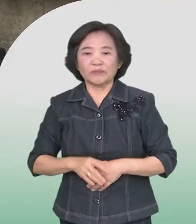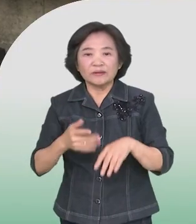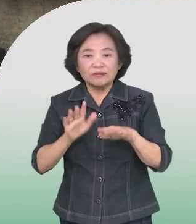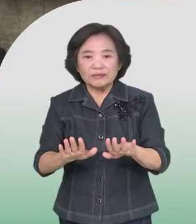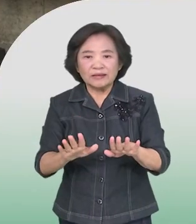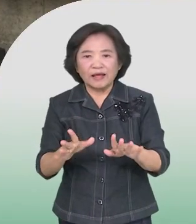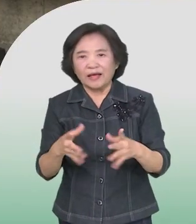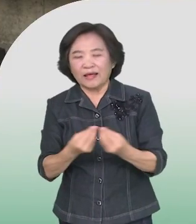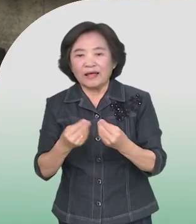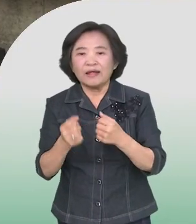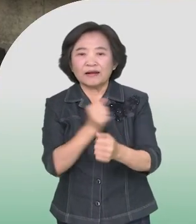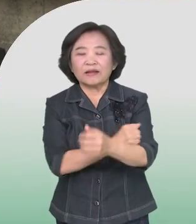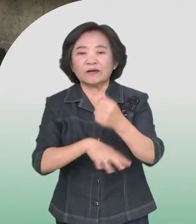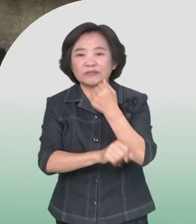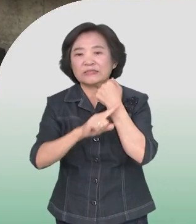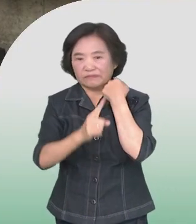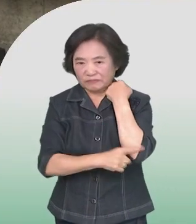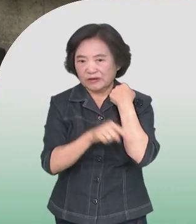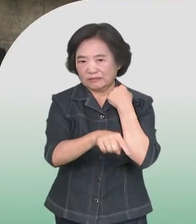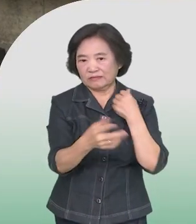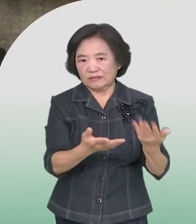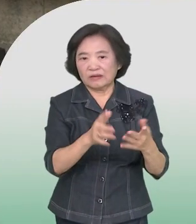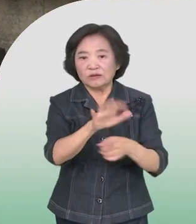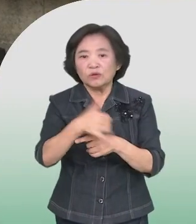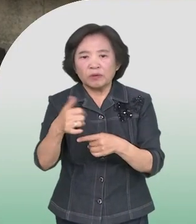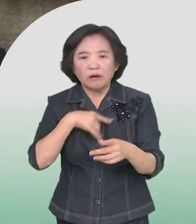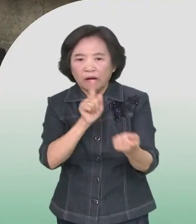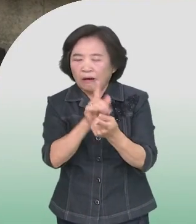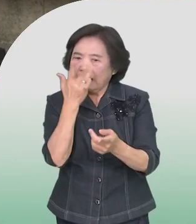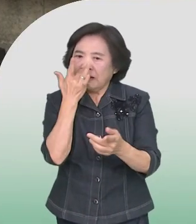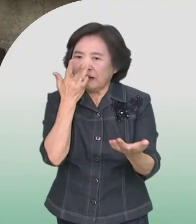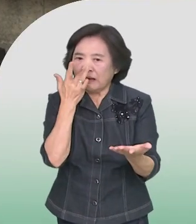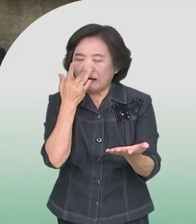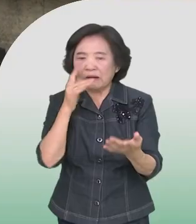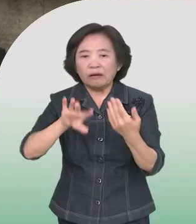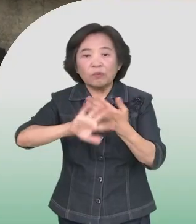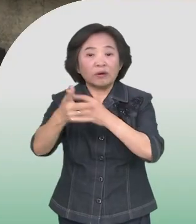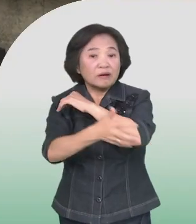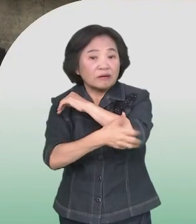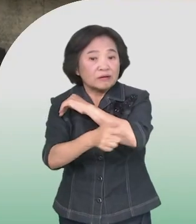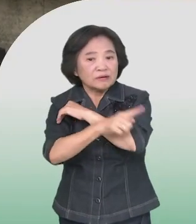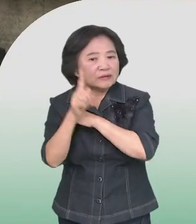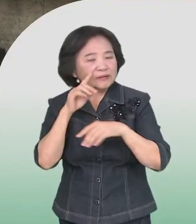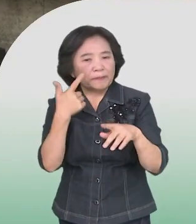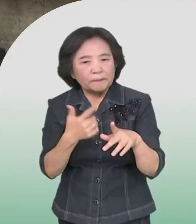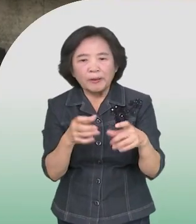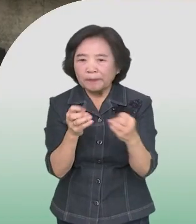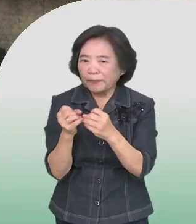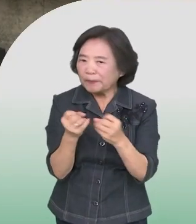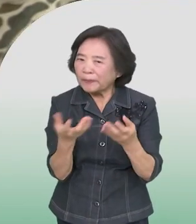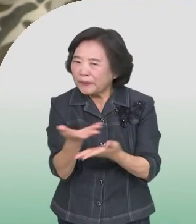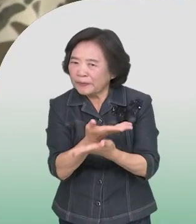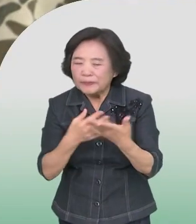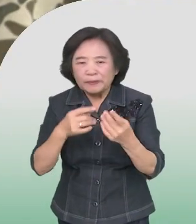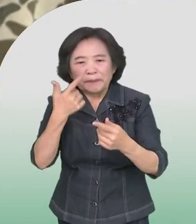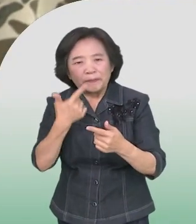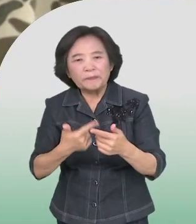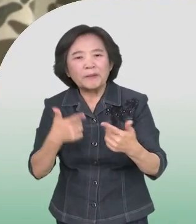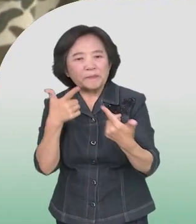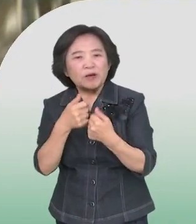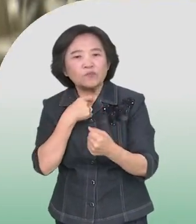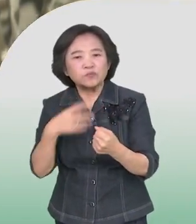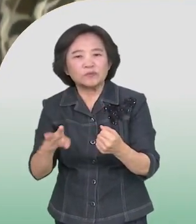为目前卡在劳基法这一块，我们农民比较不了解，所以也是在跟移工有一个磨合的阶段。 所讲